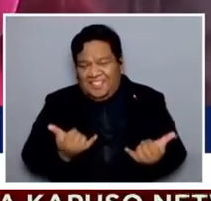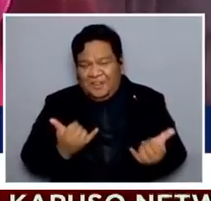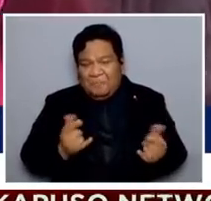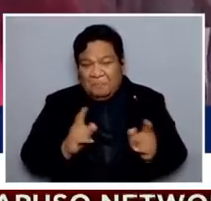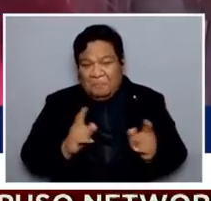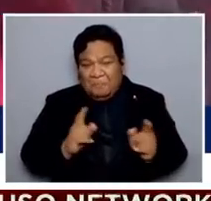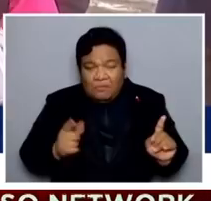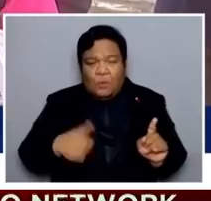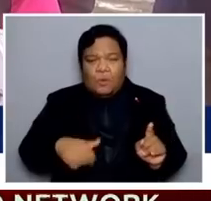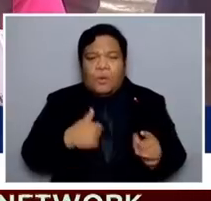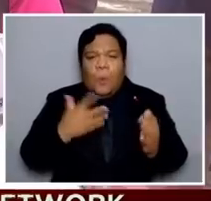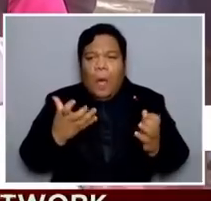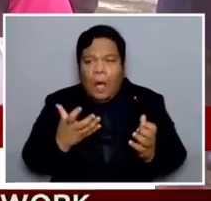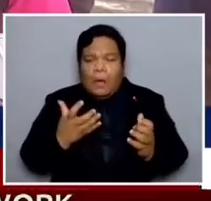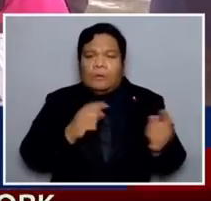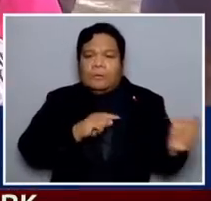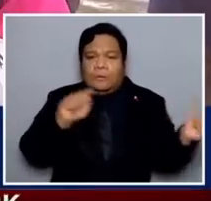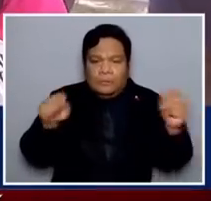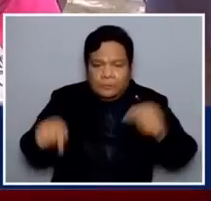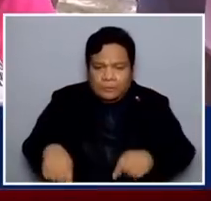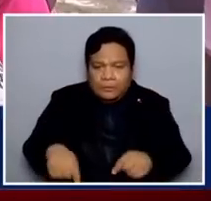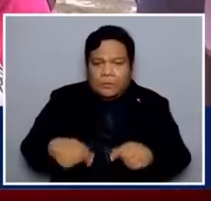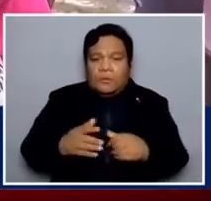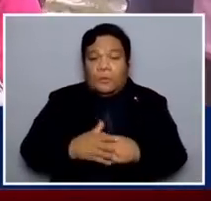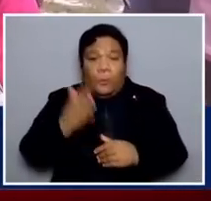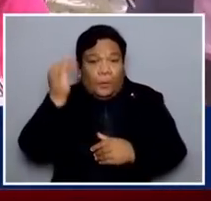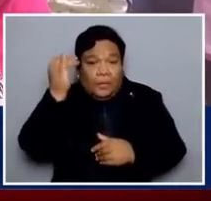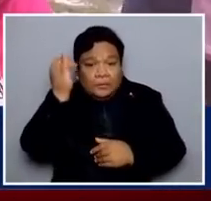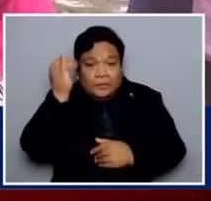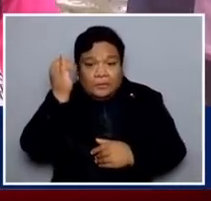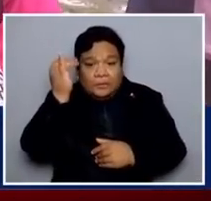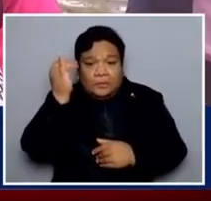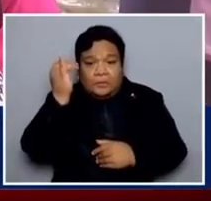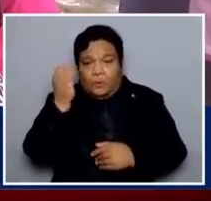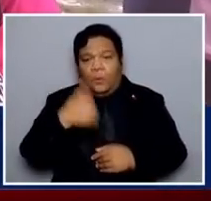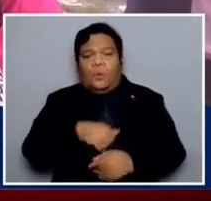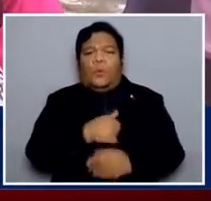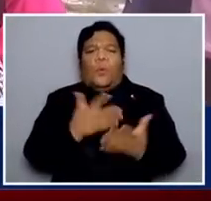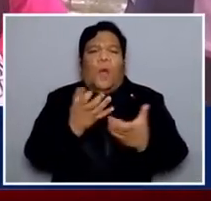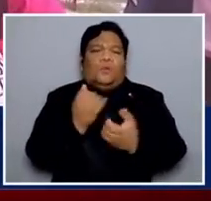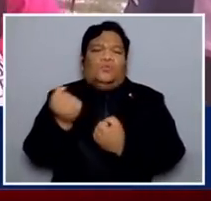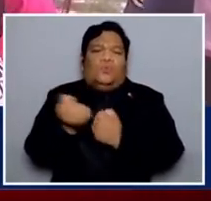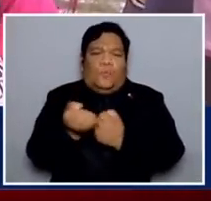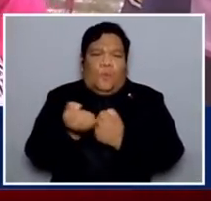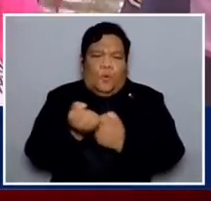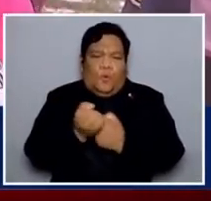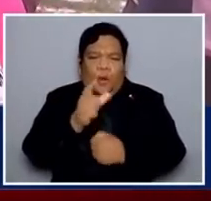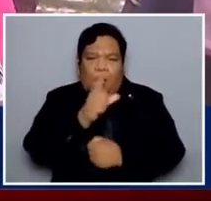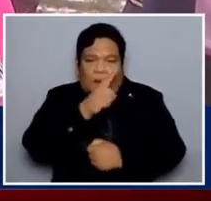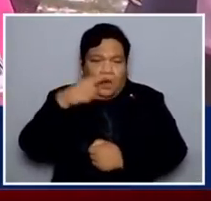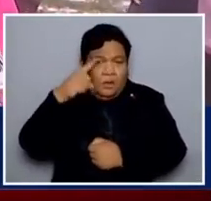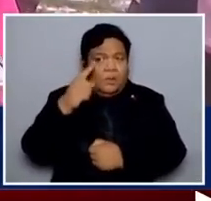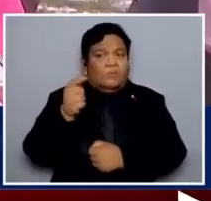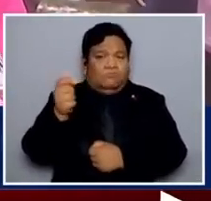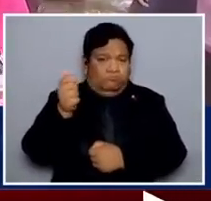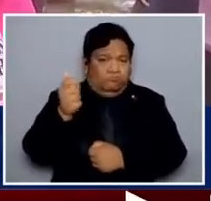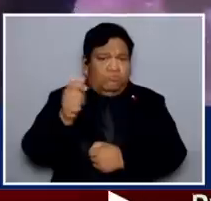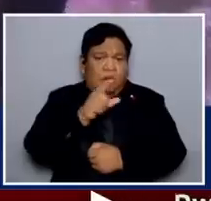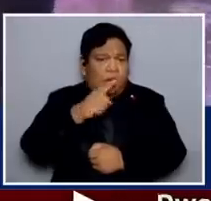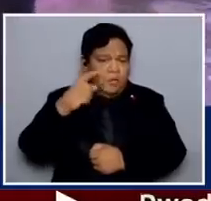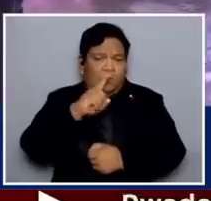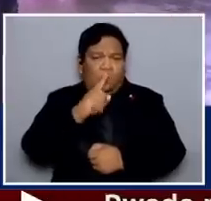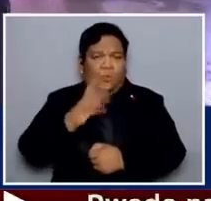talaga namin pumunta kasi po gusto po talaga namin i-support si VP Lenny kasi siya po talaga yung president namin.